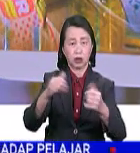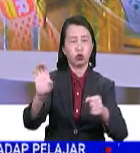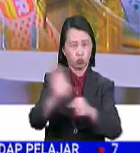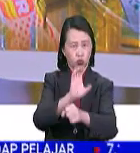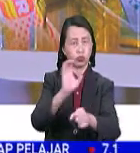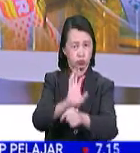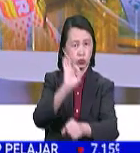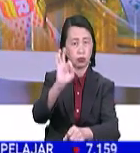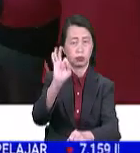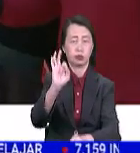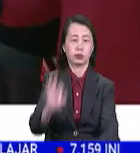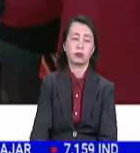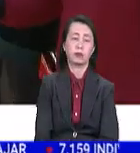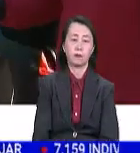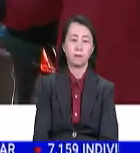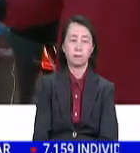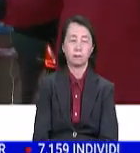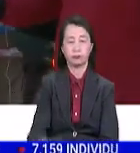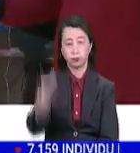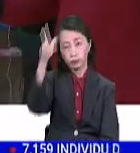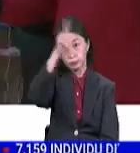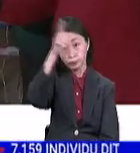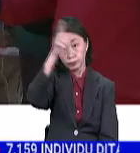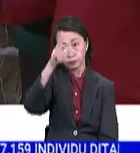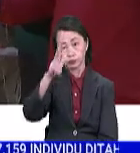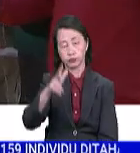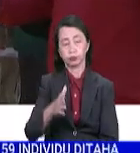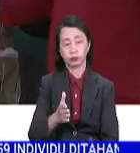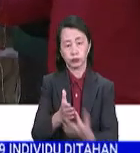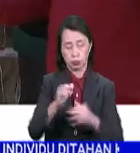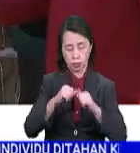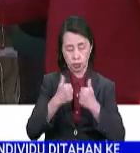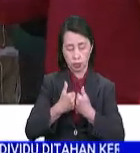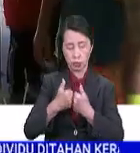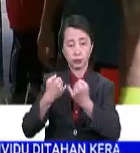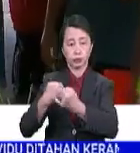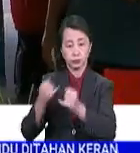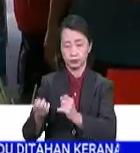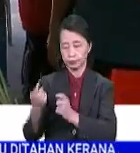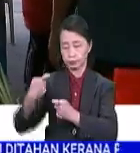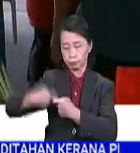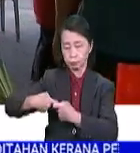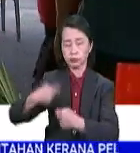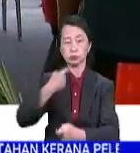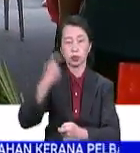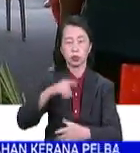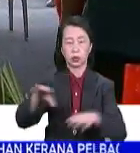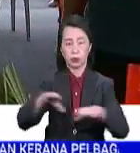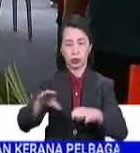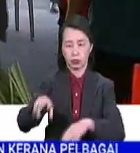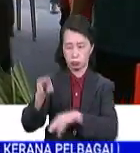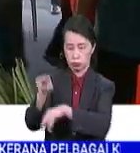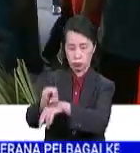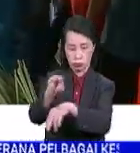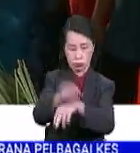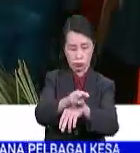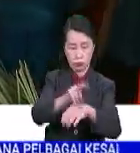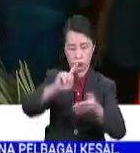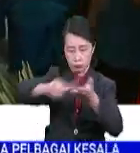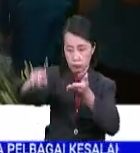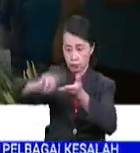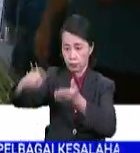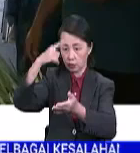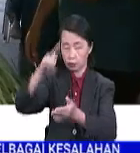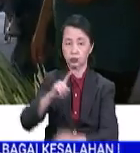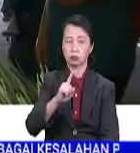mencukupi katanya kerajaan Rusia agency dan jabatan berkaitan sentiasa melakukan Pemantauan dan pemeriksaan